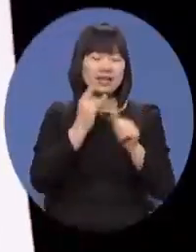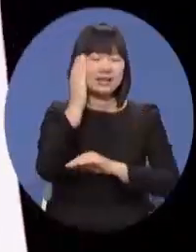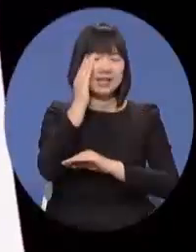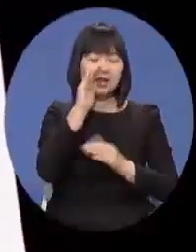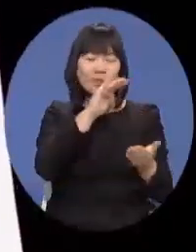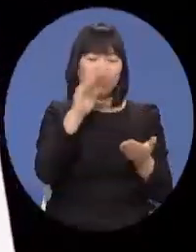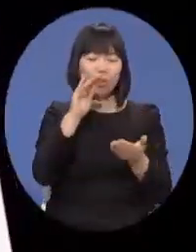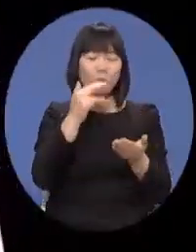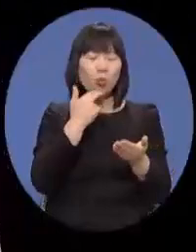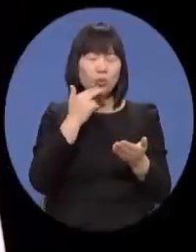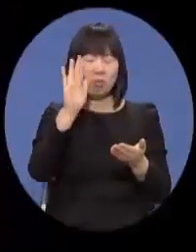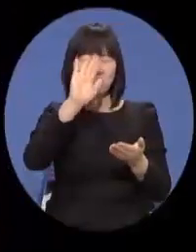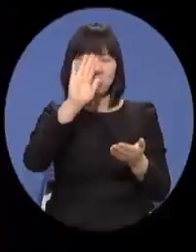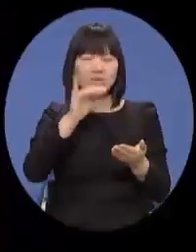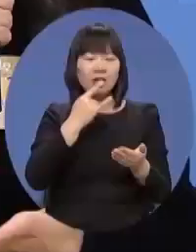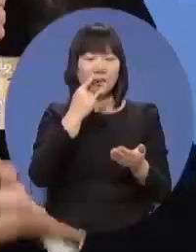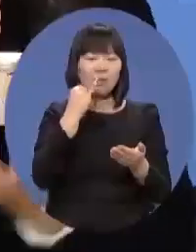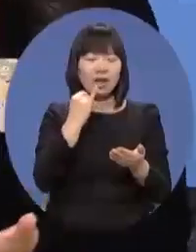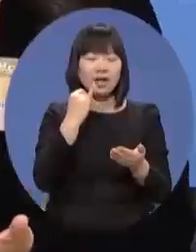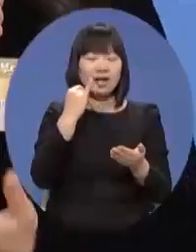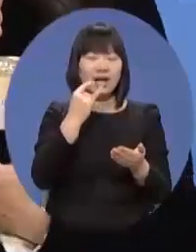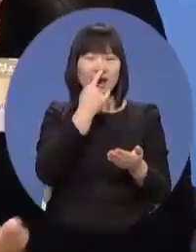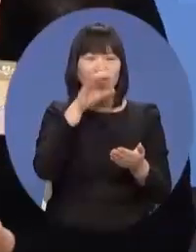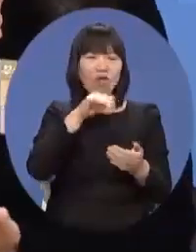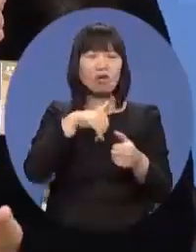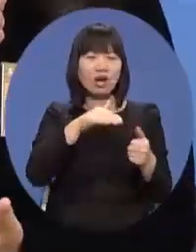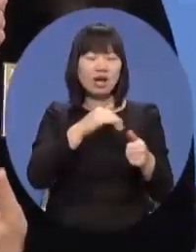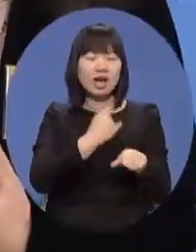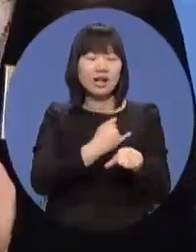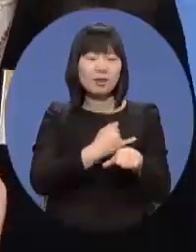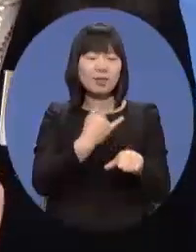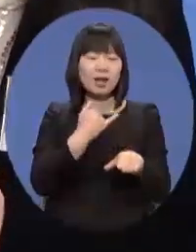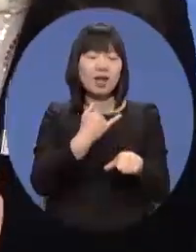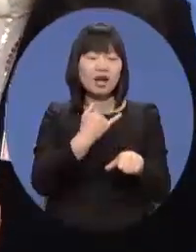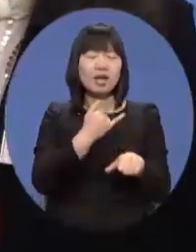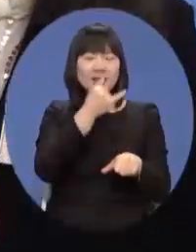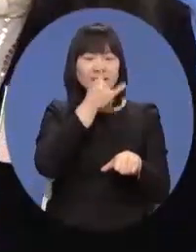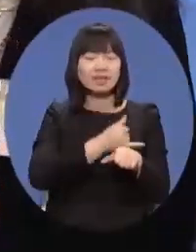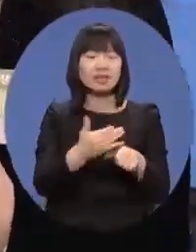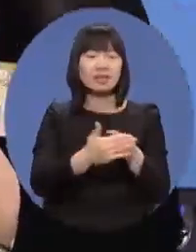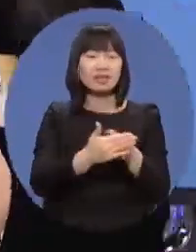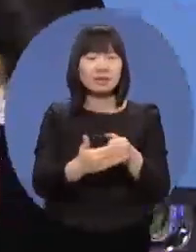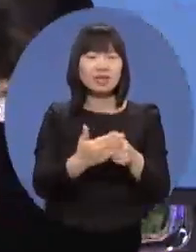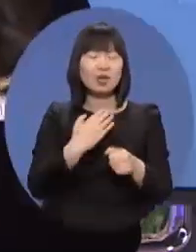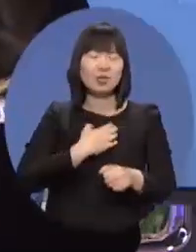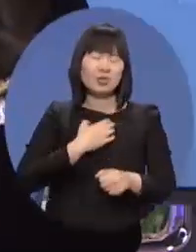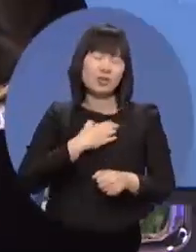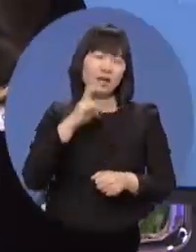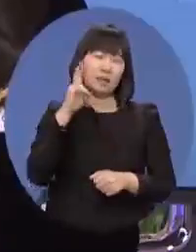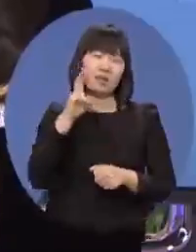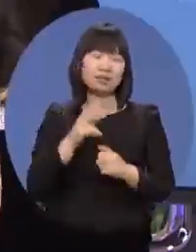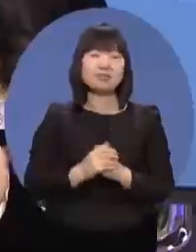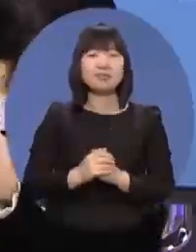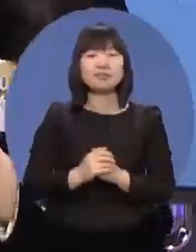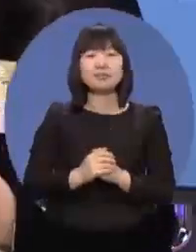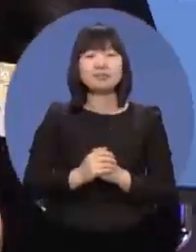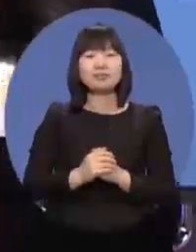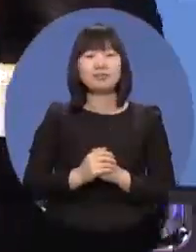이야기는 들어주지 않으시고 엄마가 이제 뭐 학원 가라 이런 얘기들을 많이 해주시니까 네, 그래서 속상해하는 것 같습니다.